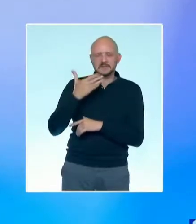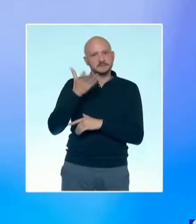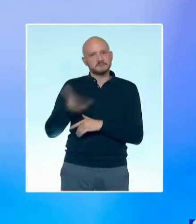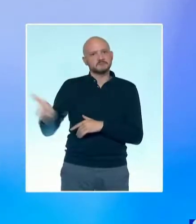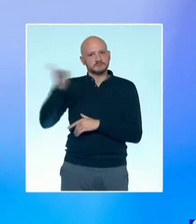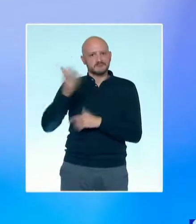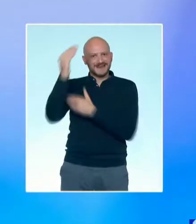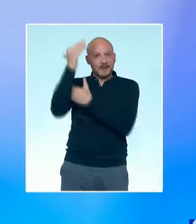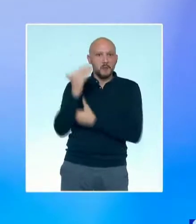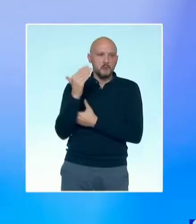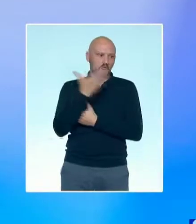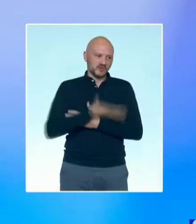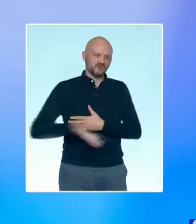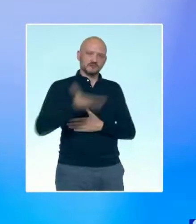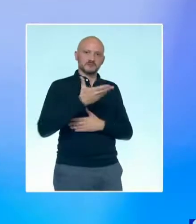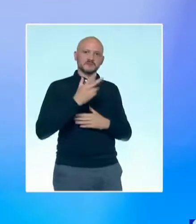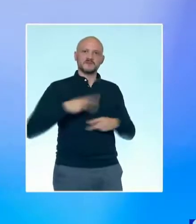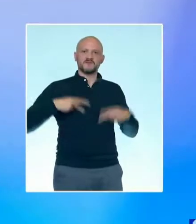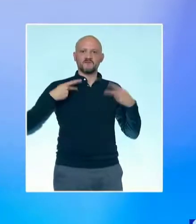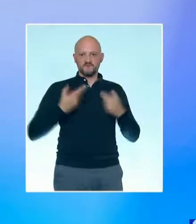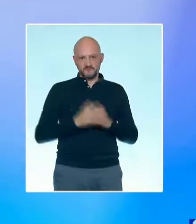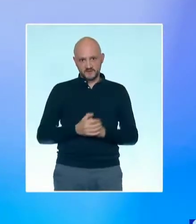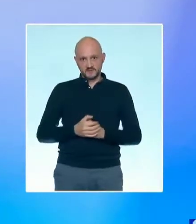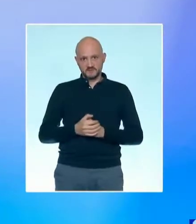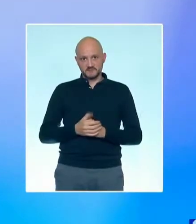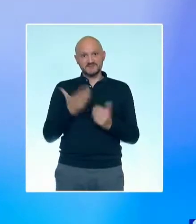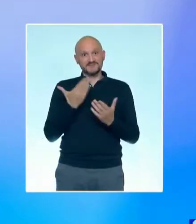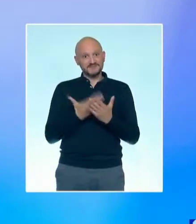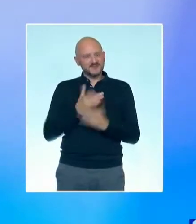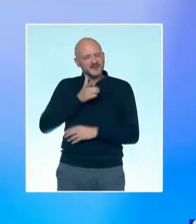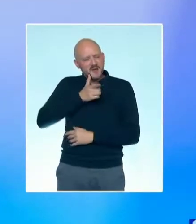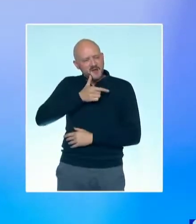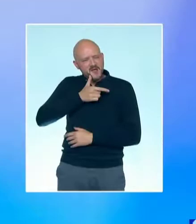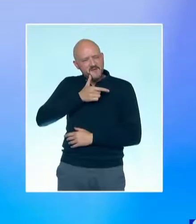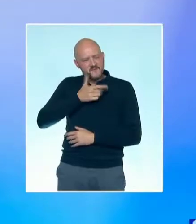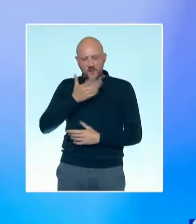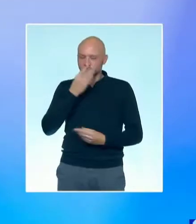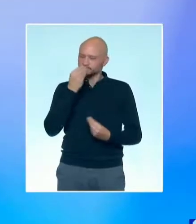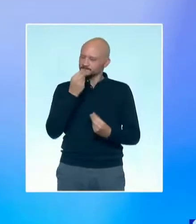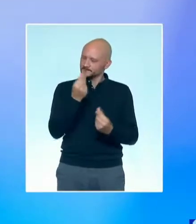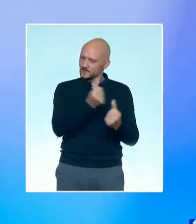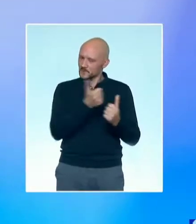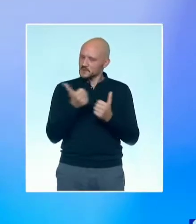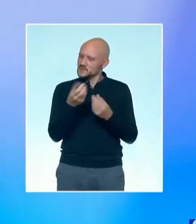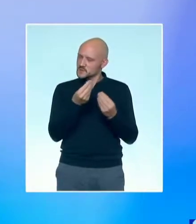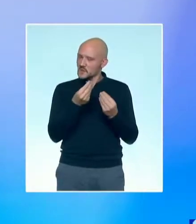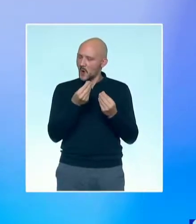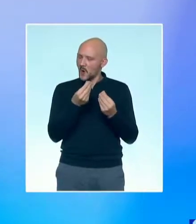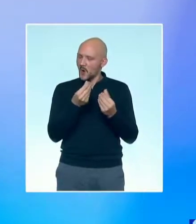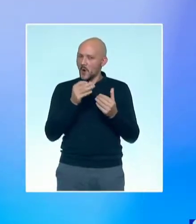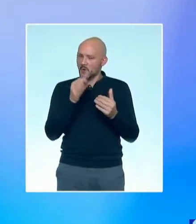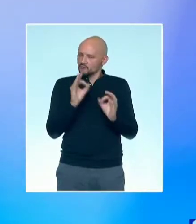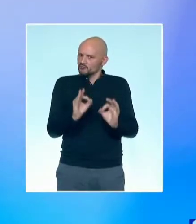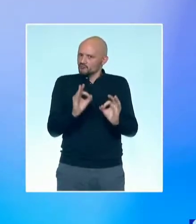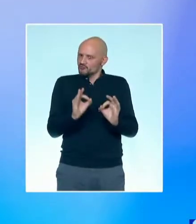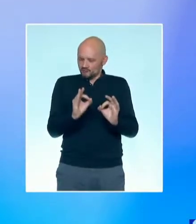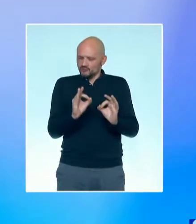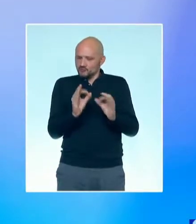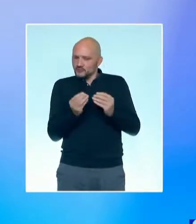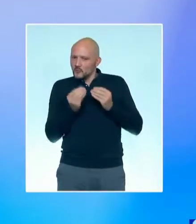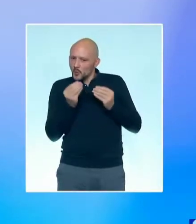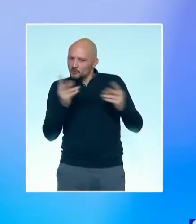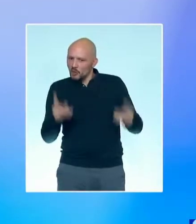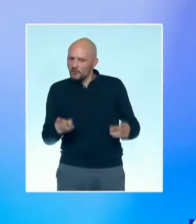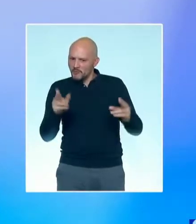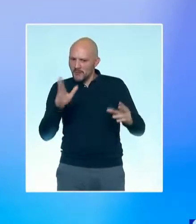protéger nos vies. Avec ces efforts proportionnés, j'ai la conviction que nous sortirons de cette 5e